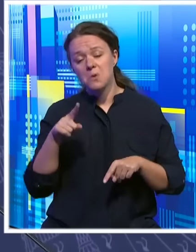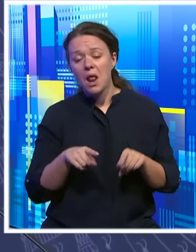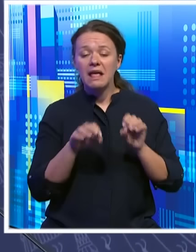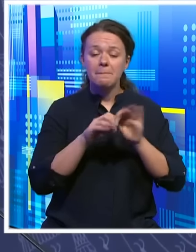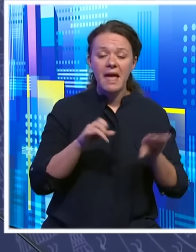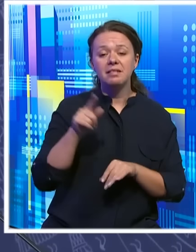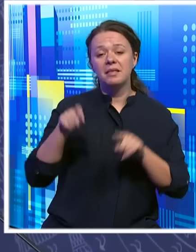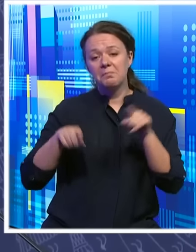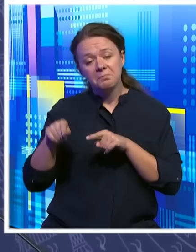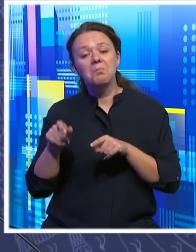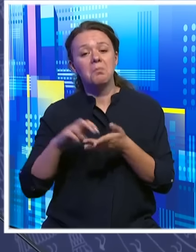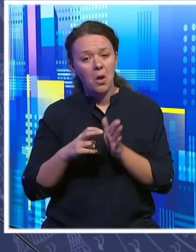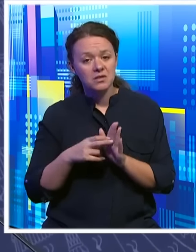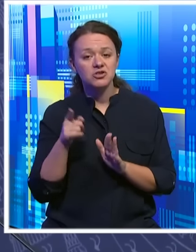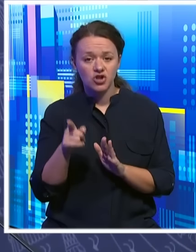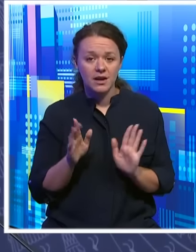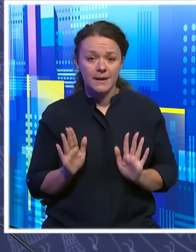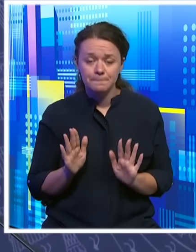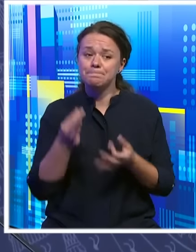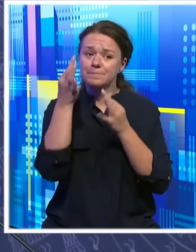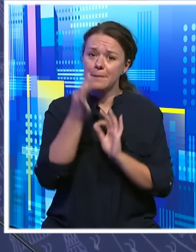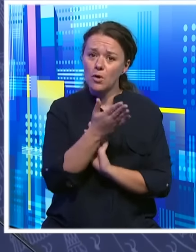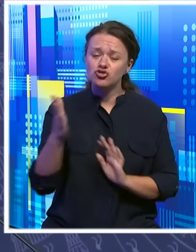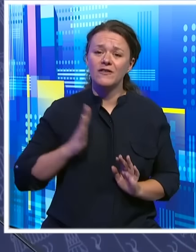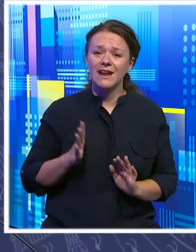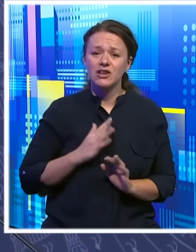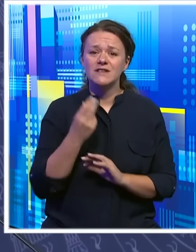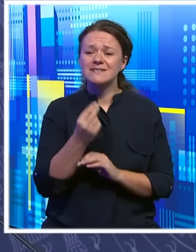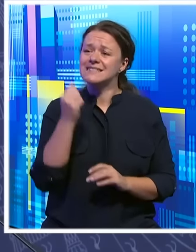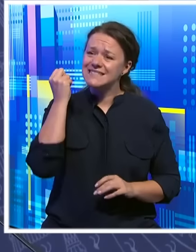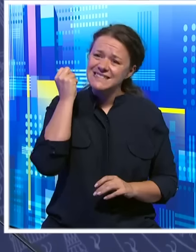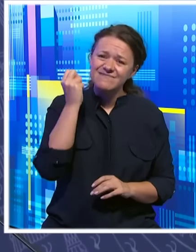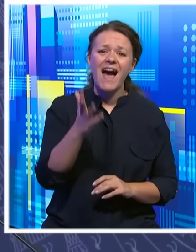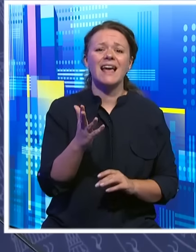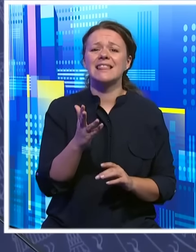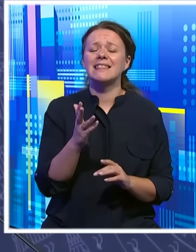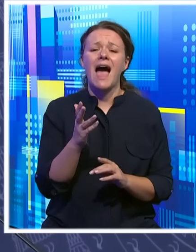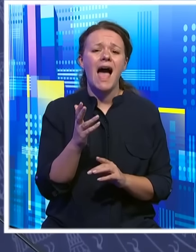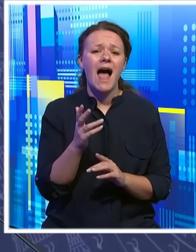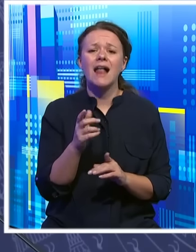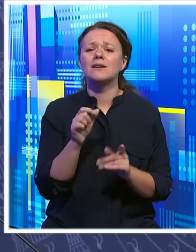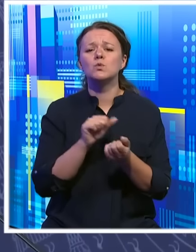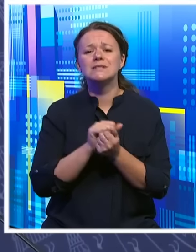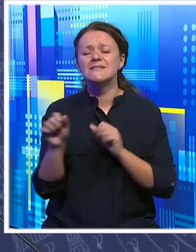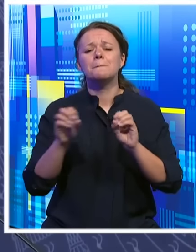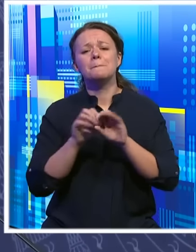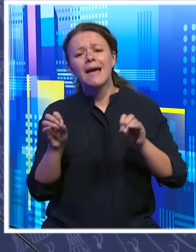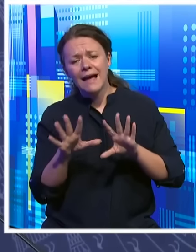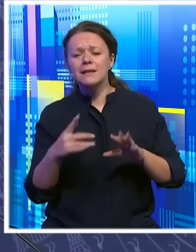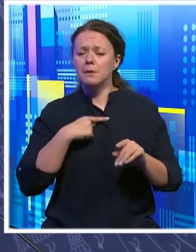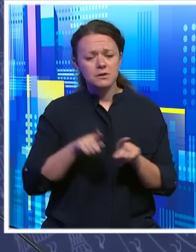političari. Dakle, poštovani građani Srbije, svakoga dana sam optužen u svim regionalnim medijima i većini domaćih